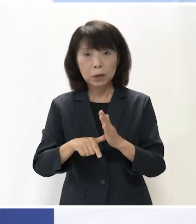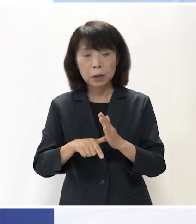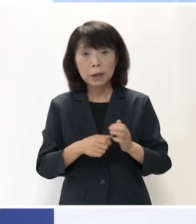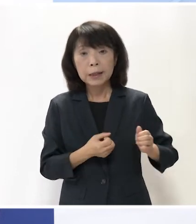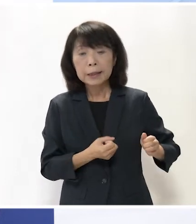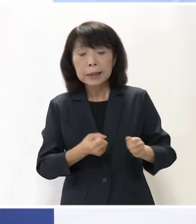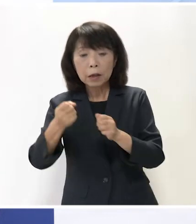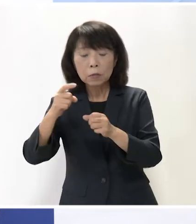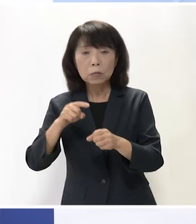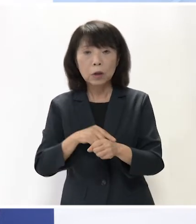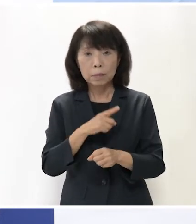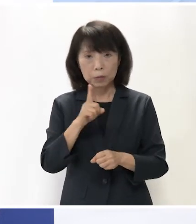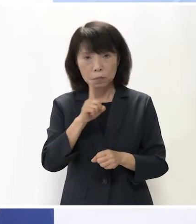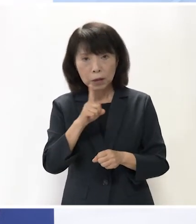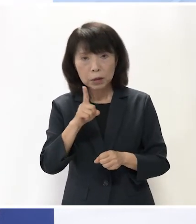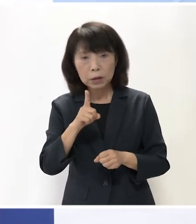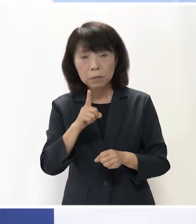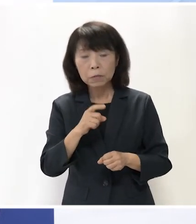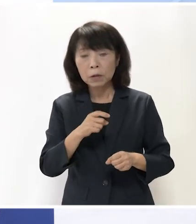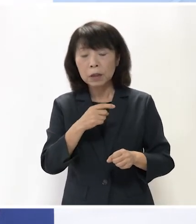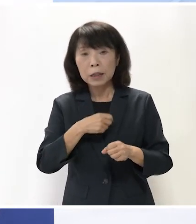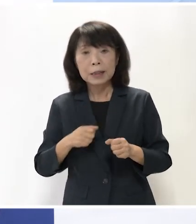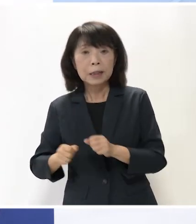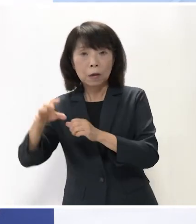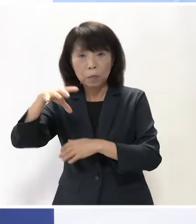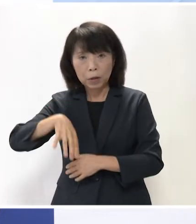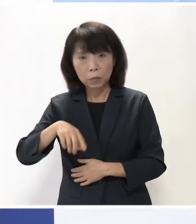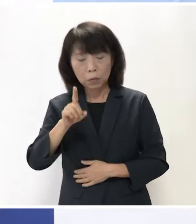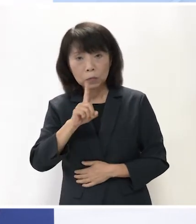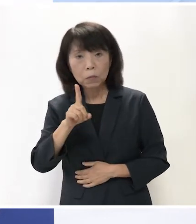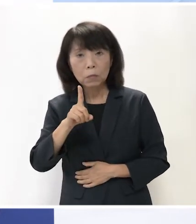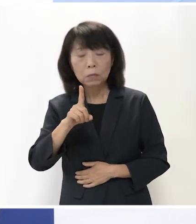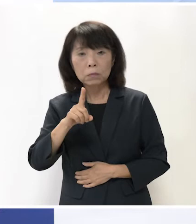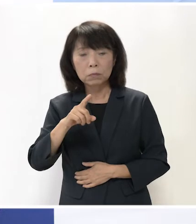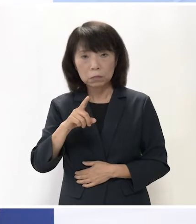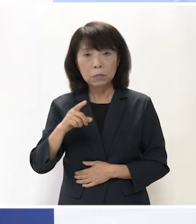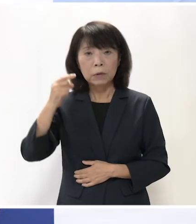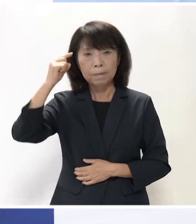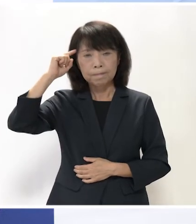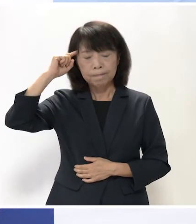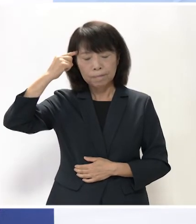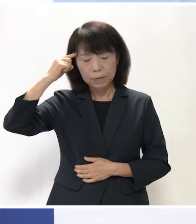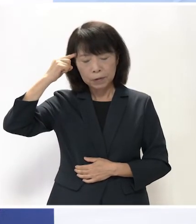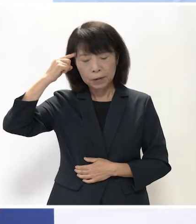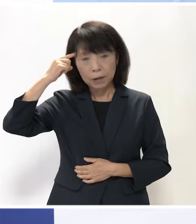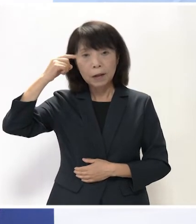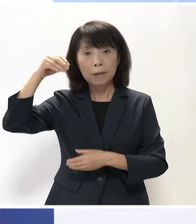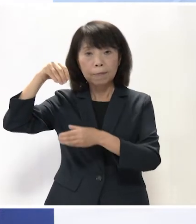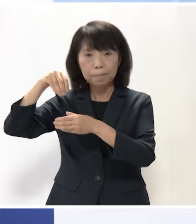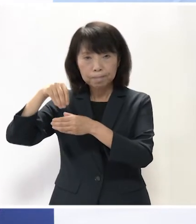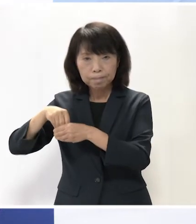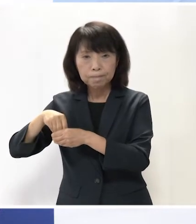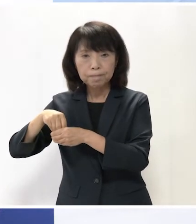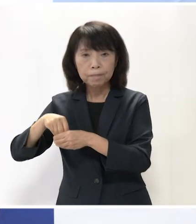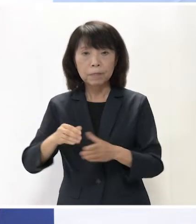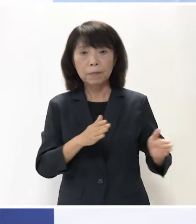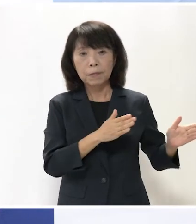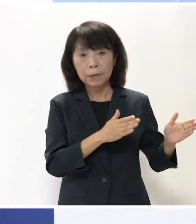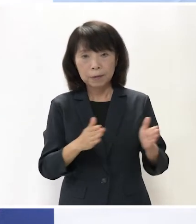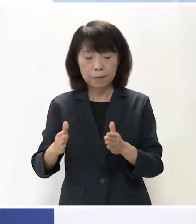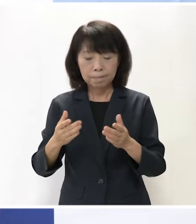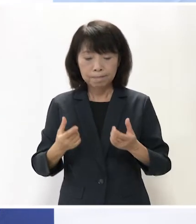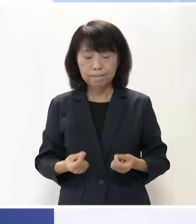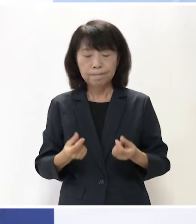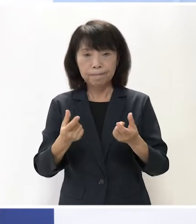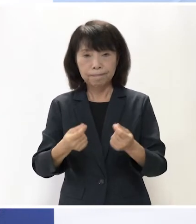に何をきっかけにしてどこに避難するかなど、この機会にしっかりと考え、災